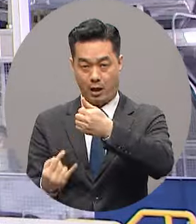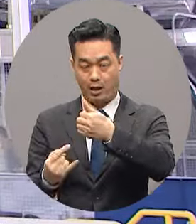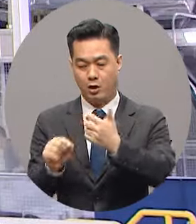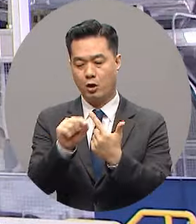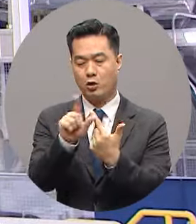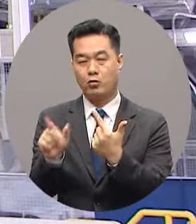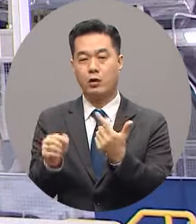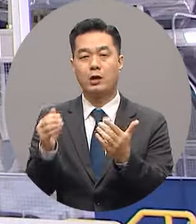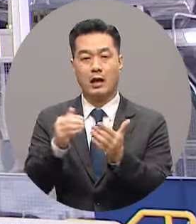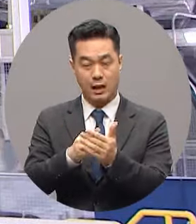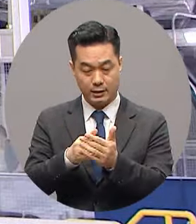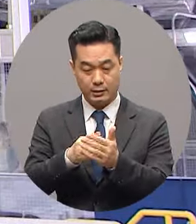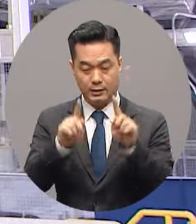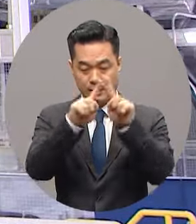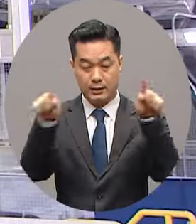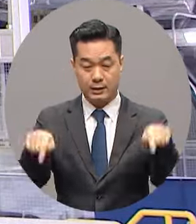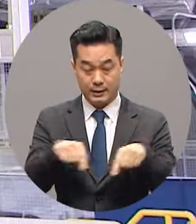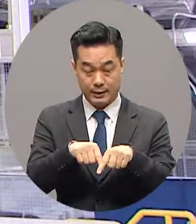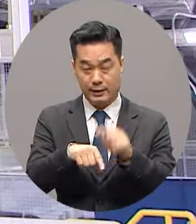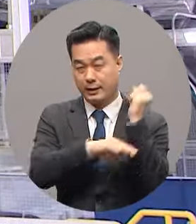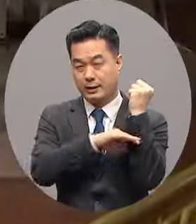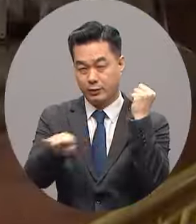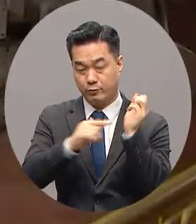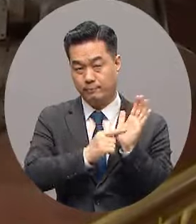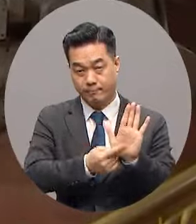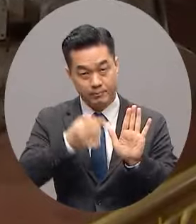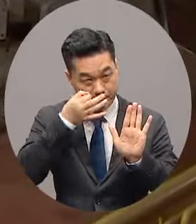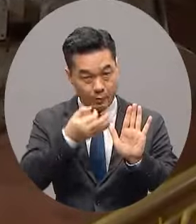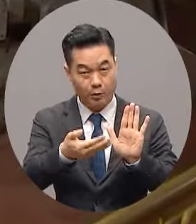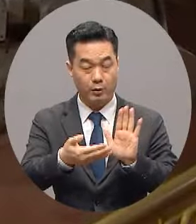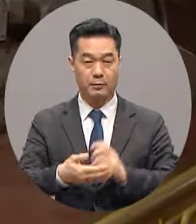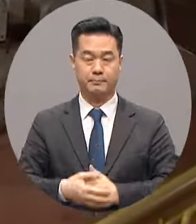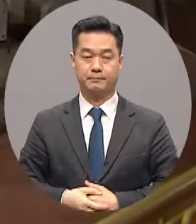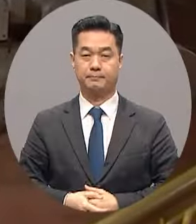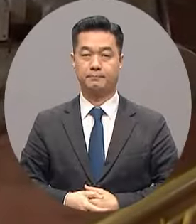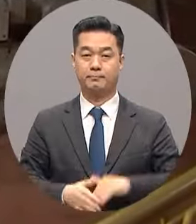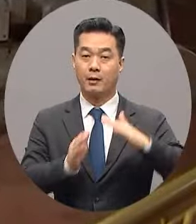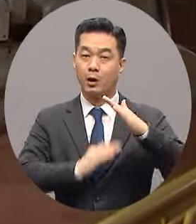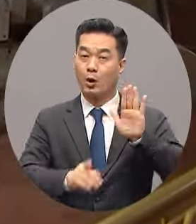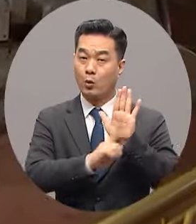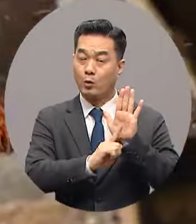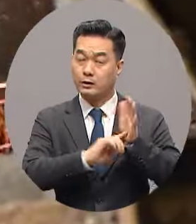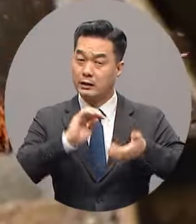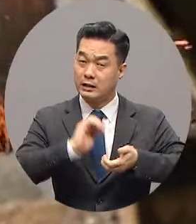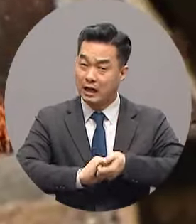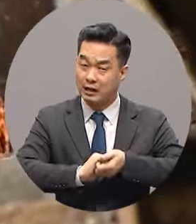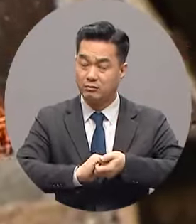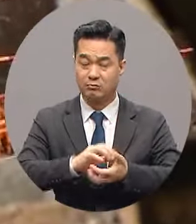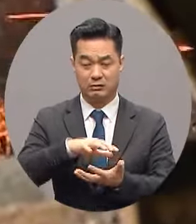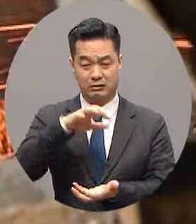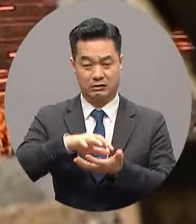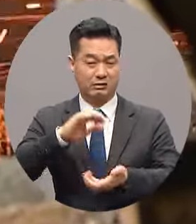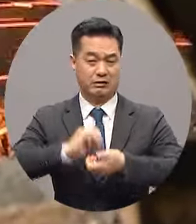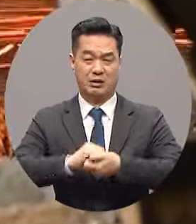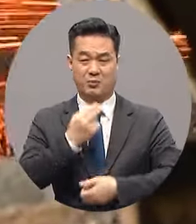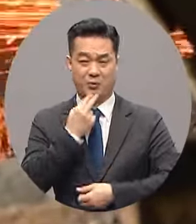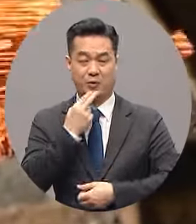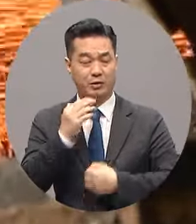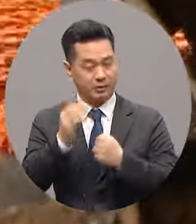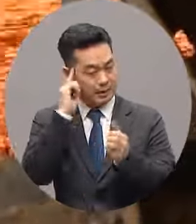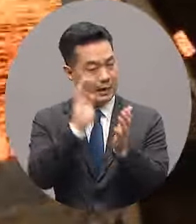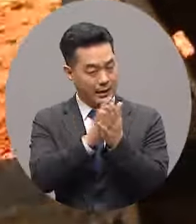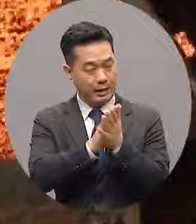6월까지 최종 가이드라인을 만들어 제시할 방침입니다. 공시 기한은 정해지지 않았으며 기업들이